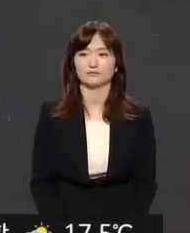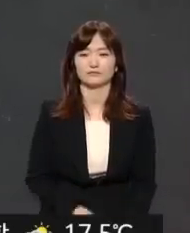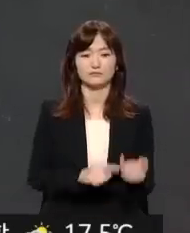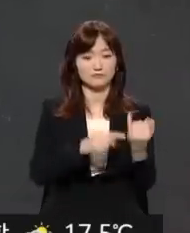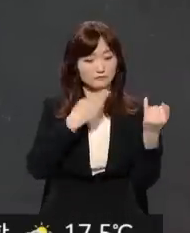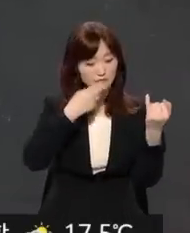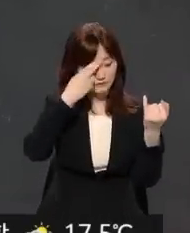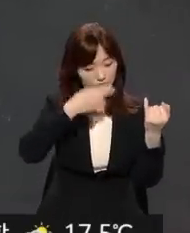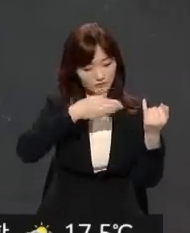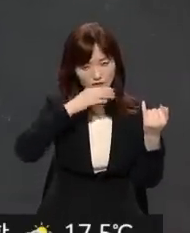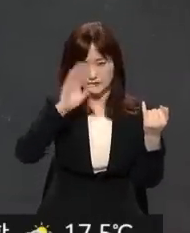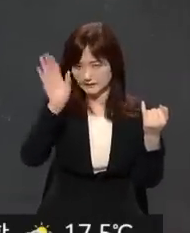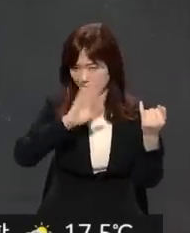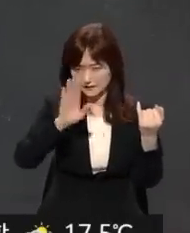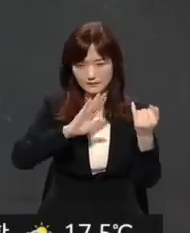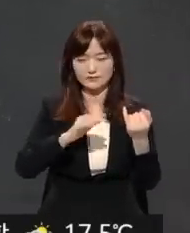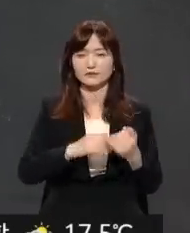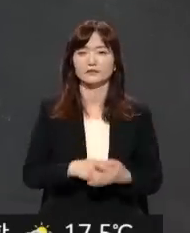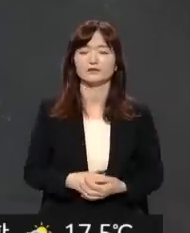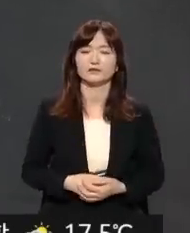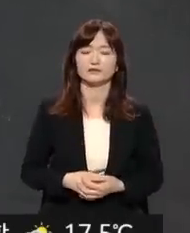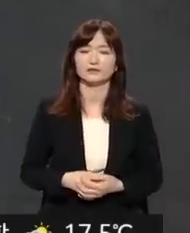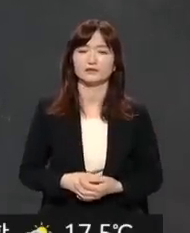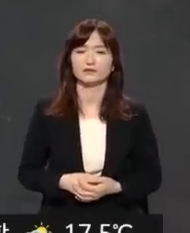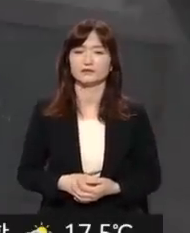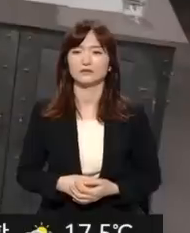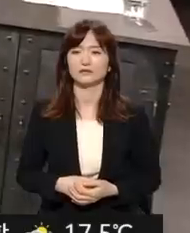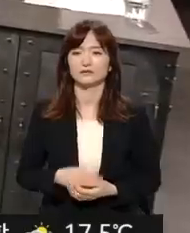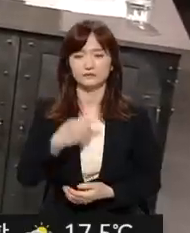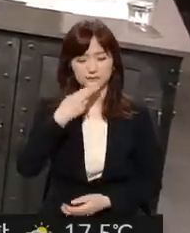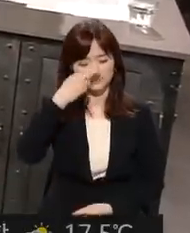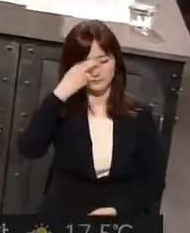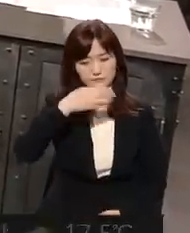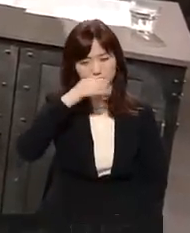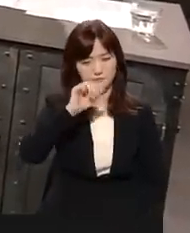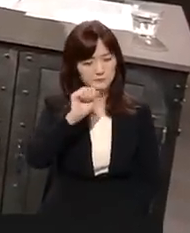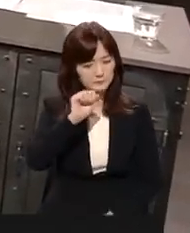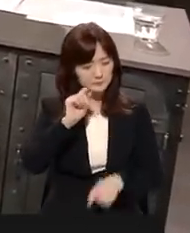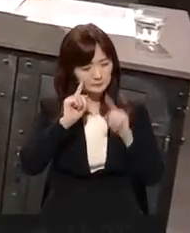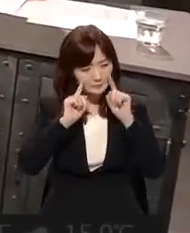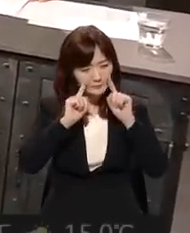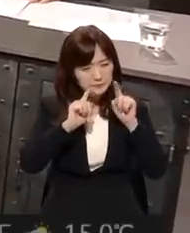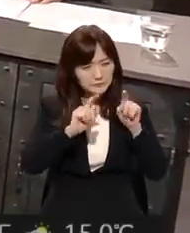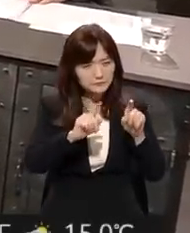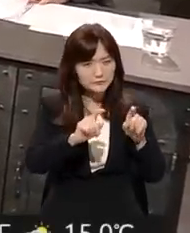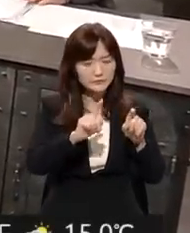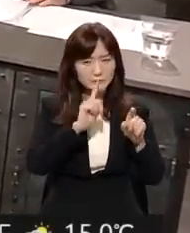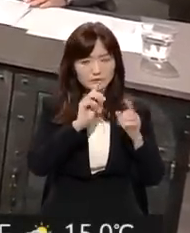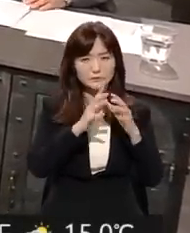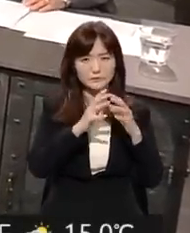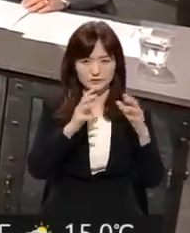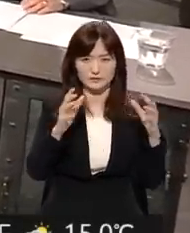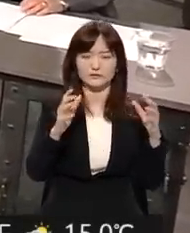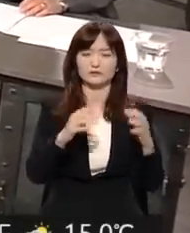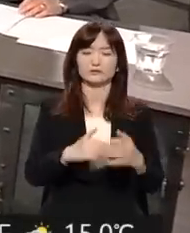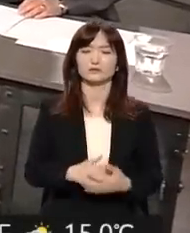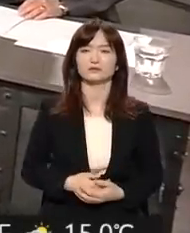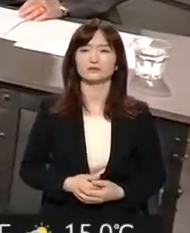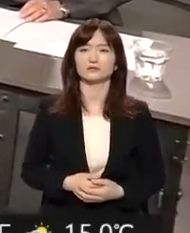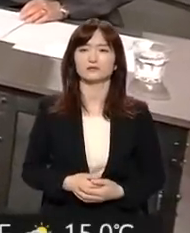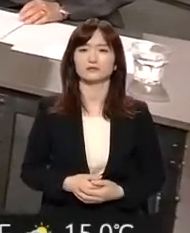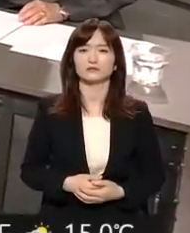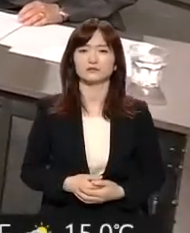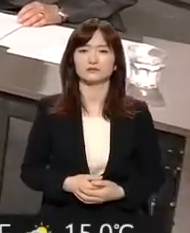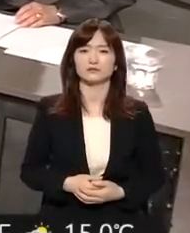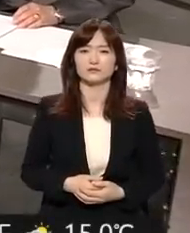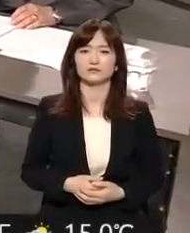전혀 안 마셨다. 자, 일단 음주운전 의혹 뭐 이런 얘기가 좀 나오고 있더라고요. 자, 그런데 저희가